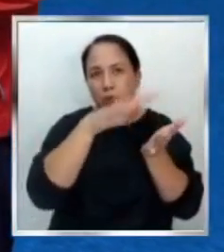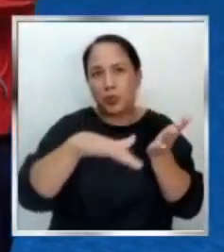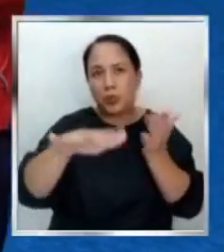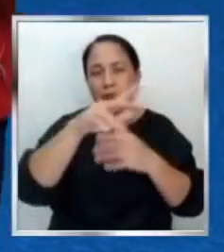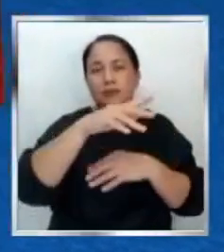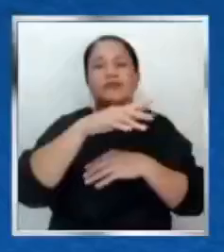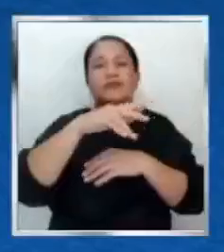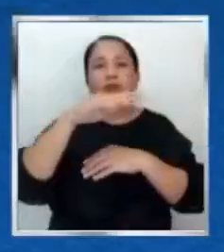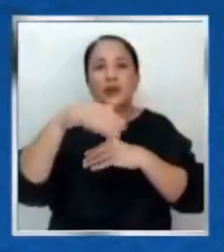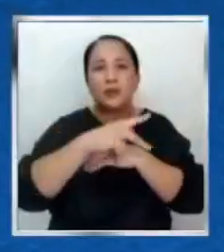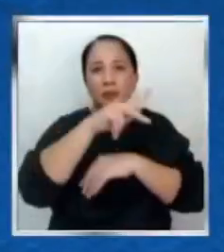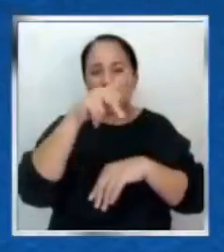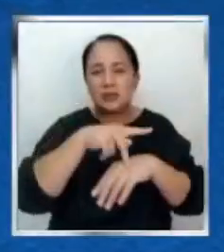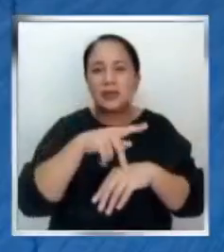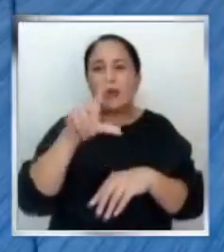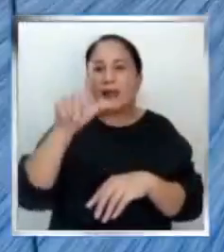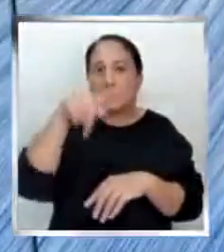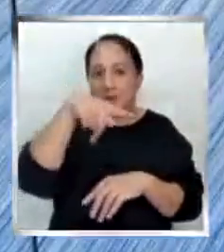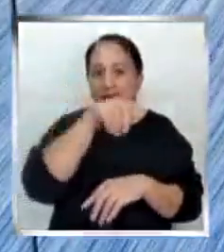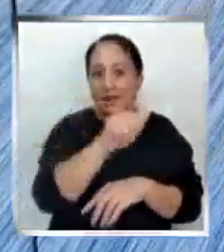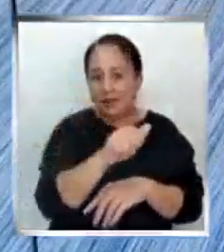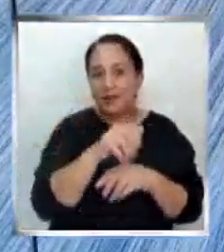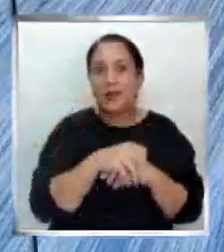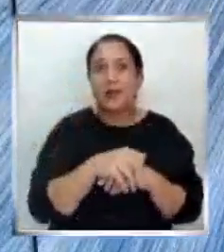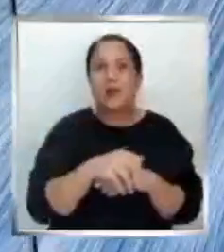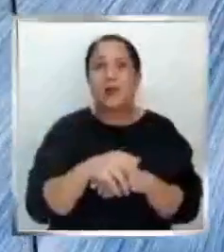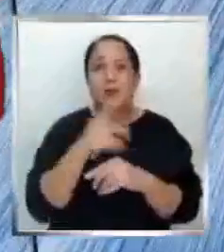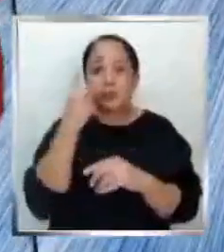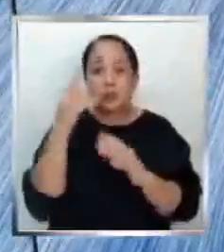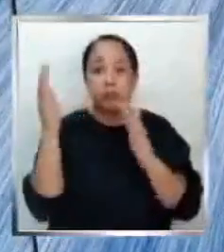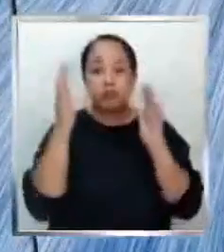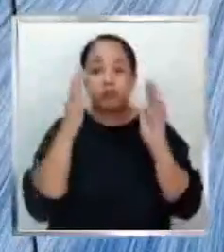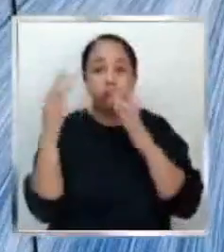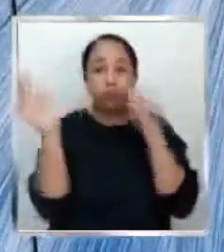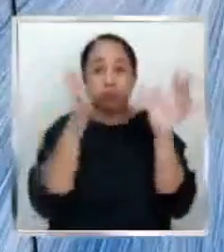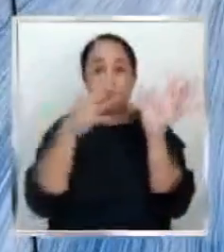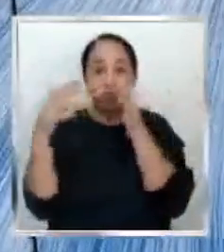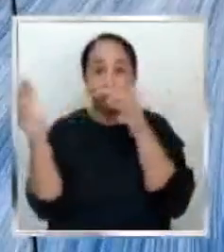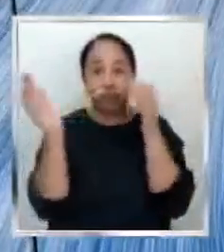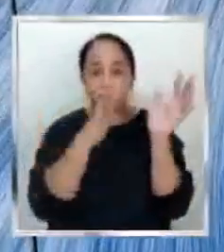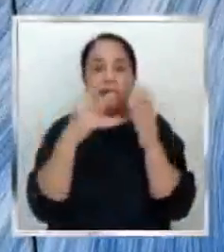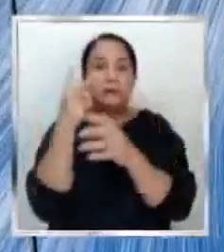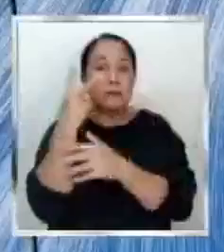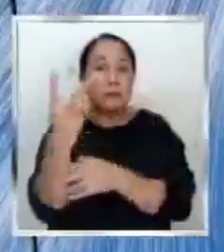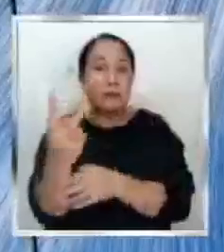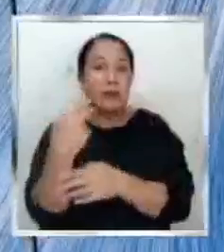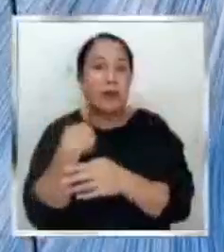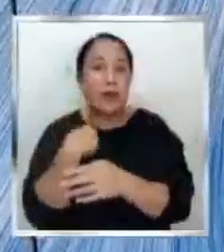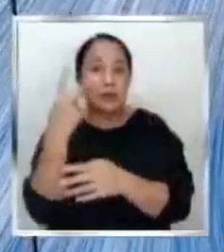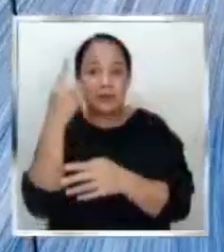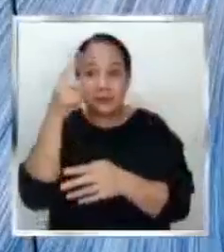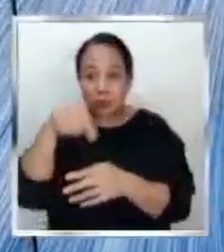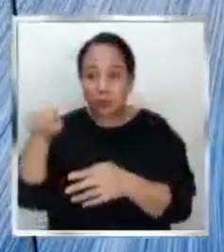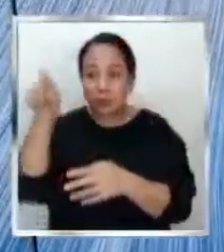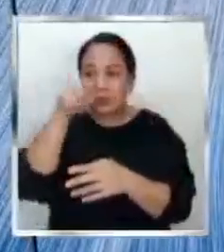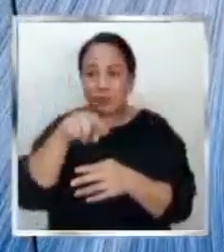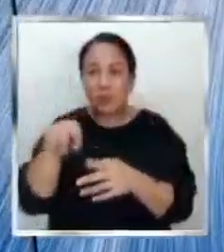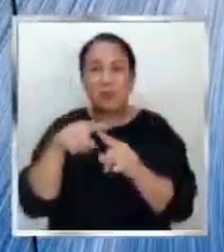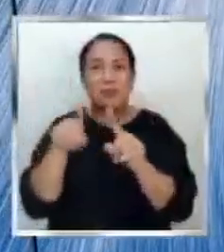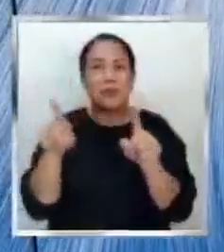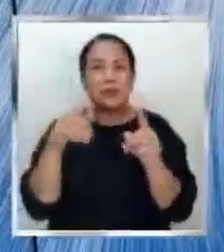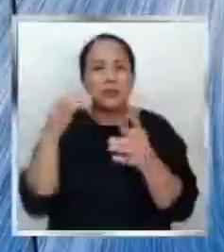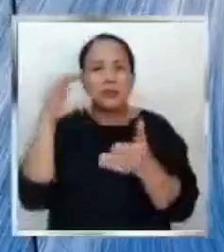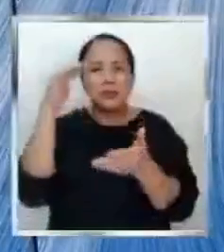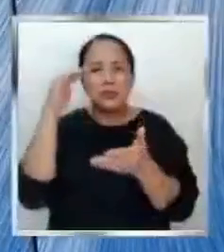bilang isang low pressure area. At sa wind forecast map ng Metro Weather, makikita nyo ito yung sirkulasyon niya, pero unti-unti habang